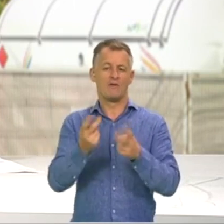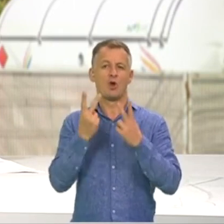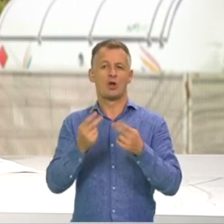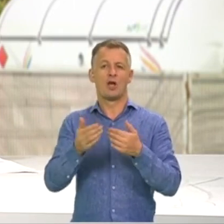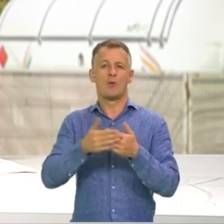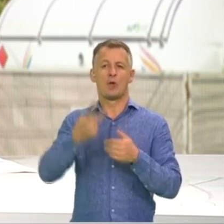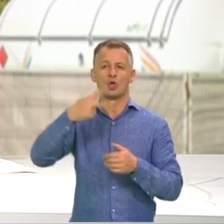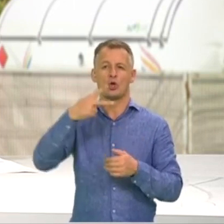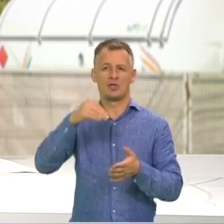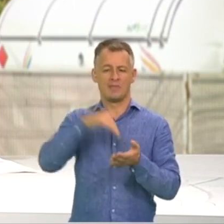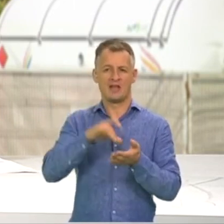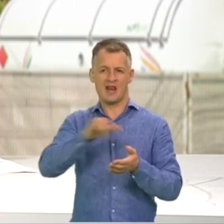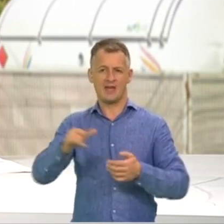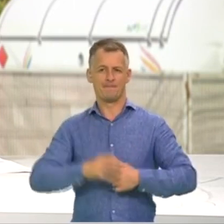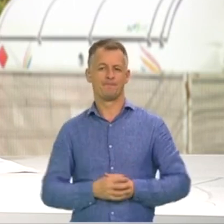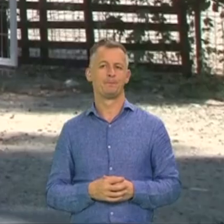aproape 200.000 de lei.